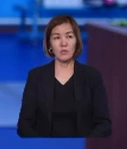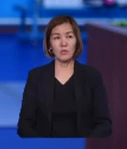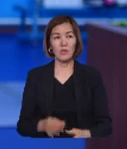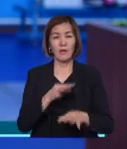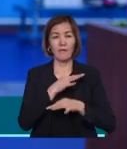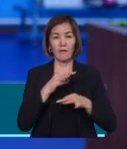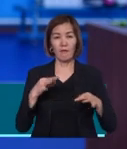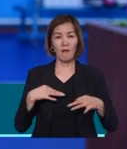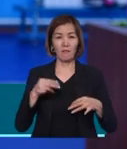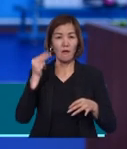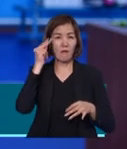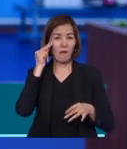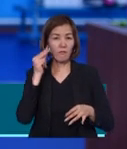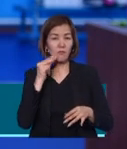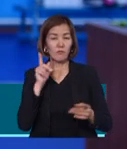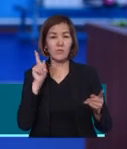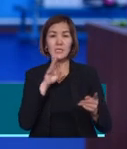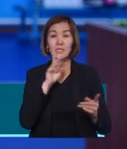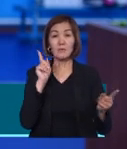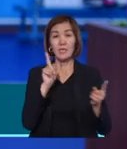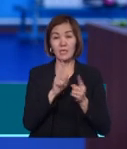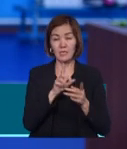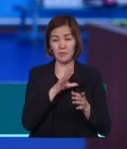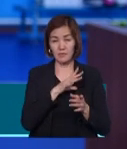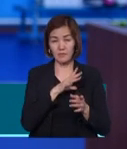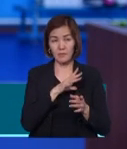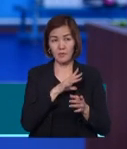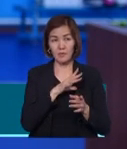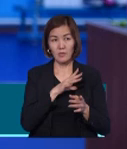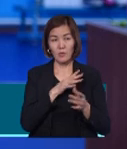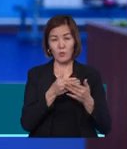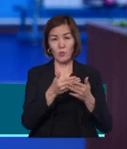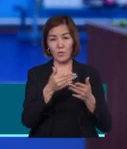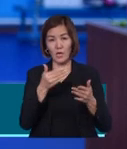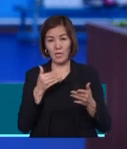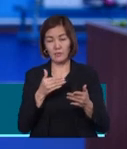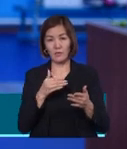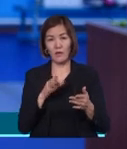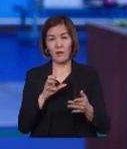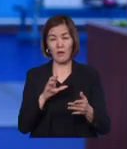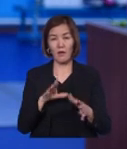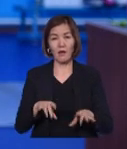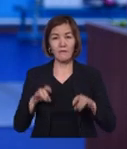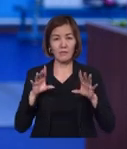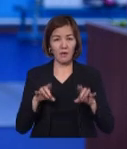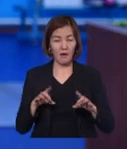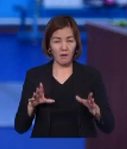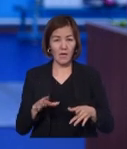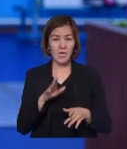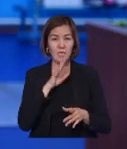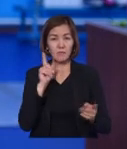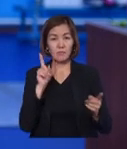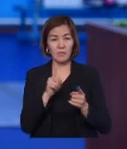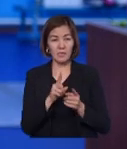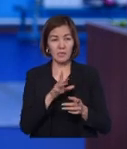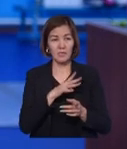мен гонконгтың қызымен шайқастым. Оның алдында Австралияны қызмен шайқастым. Бірақ